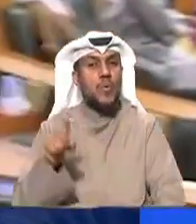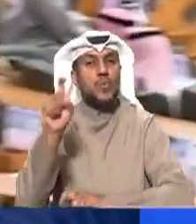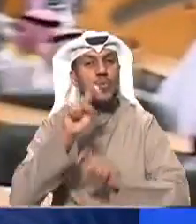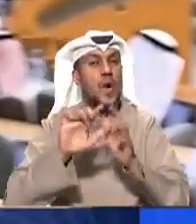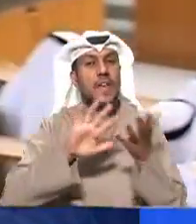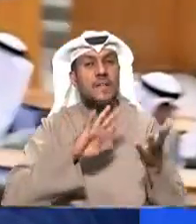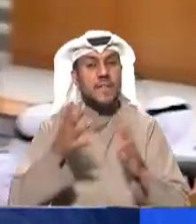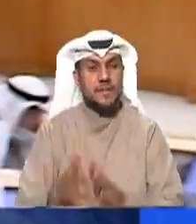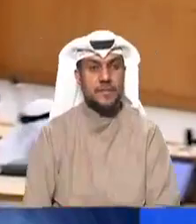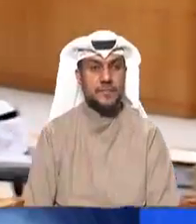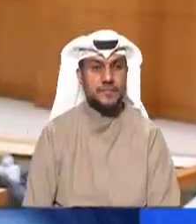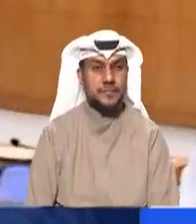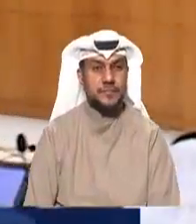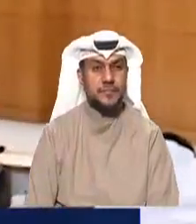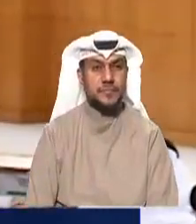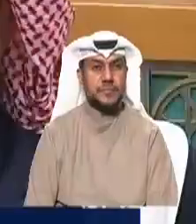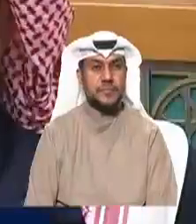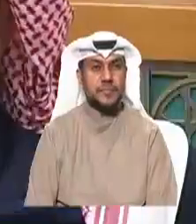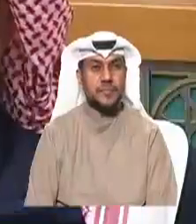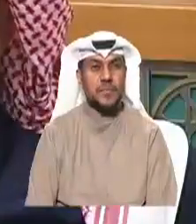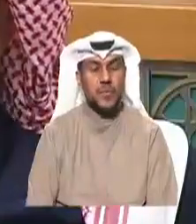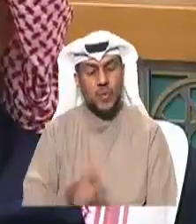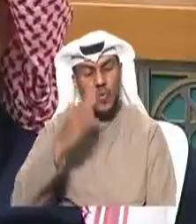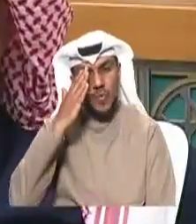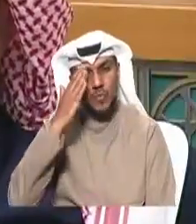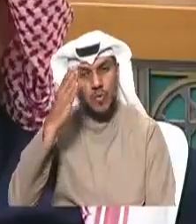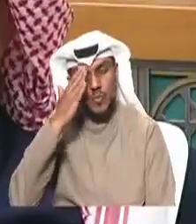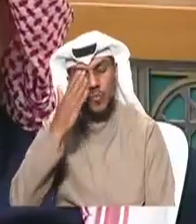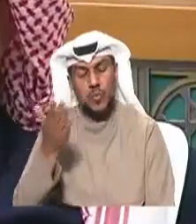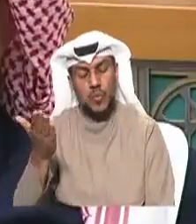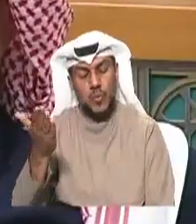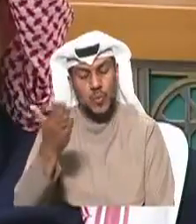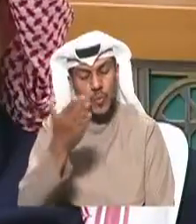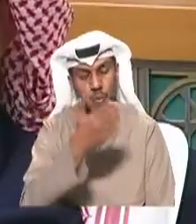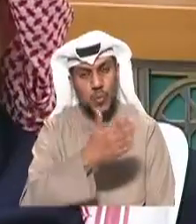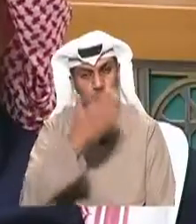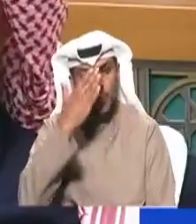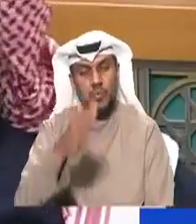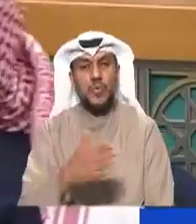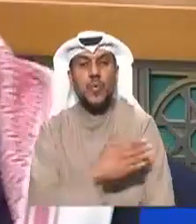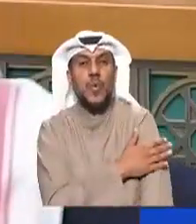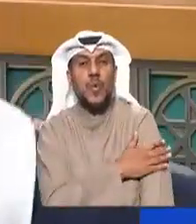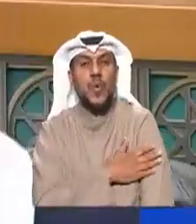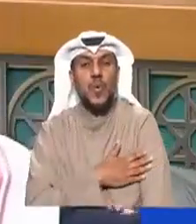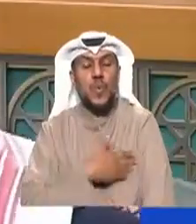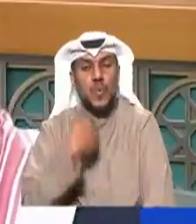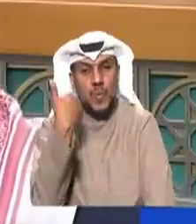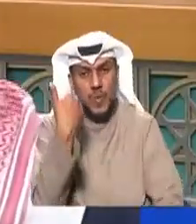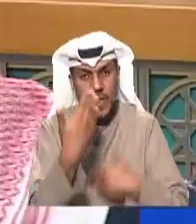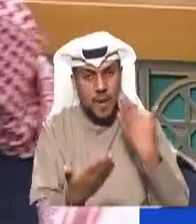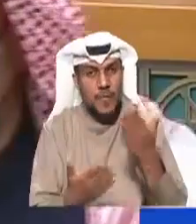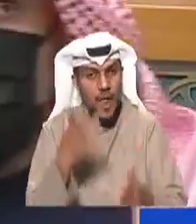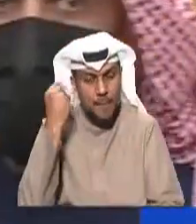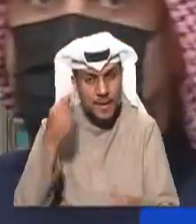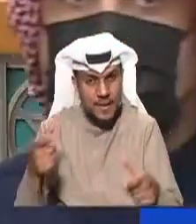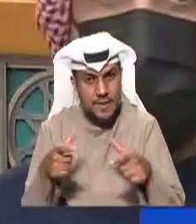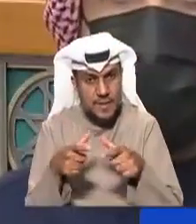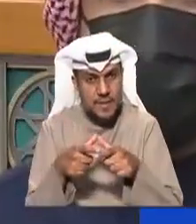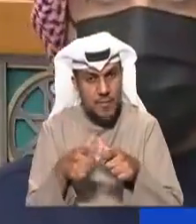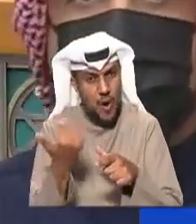الجائحة. أتقدم بالشكر إلى أخواني الأعضاء اللي تقدموا بطلب لعقد هذه الجلسة الخاصة،